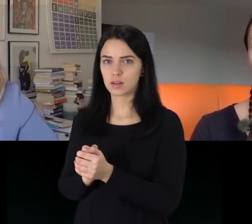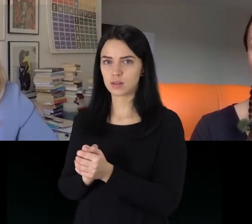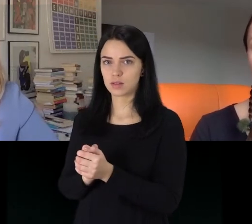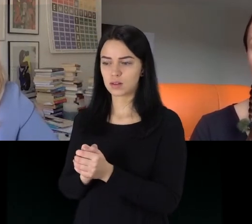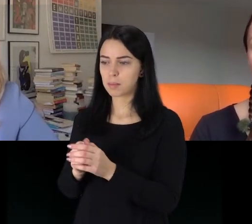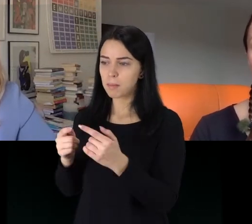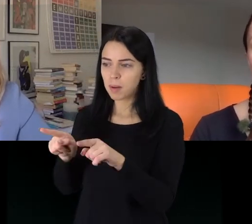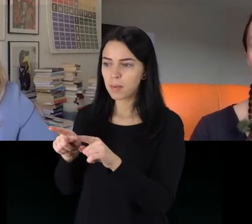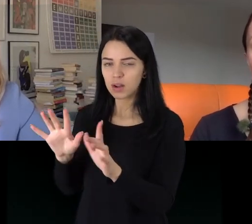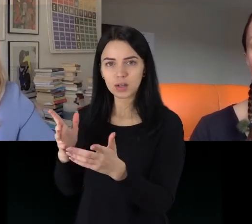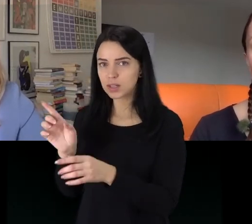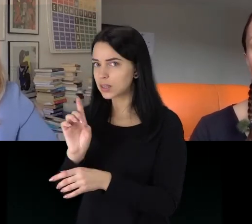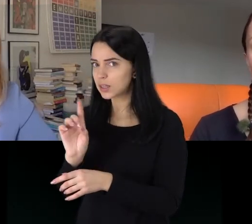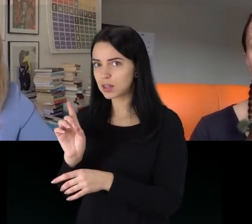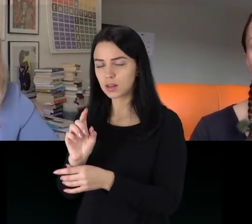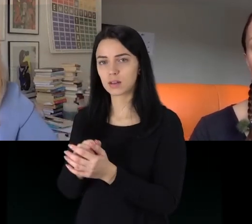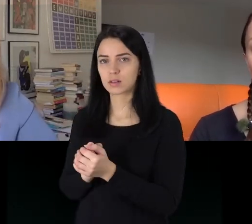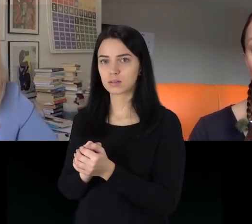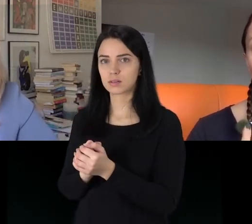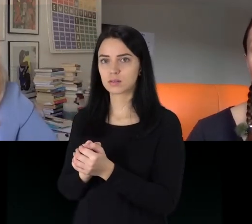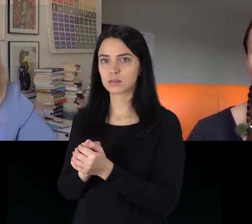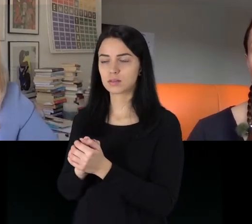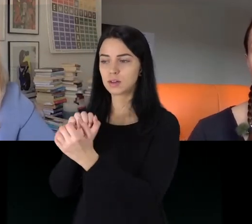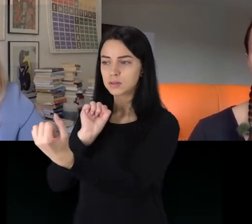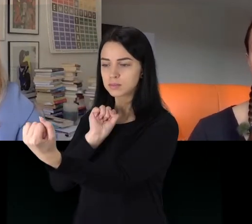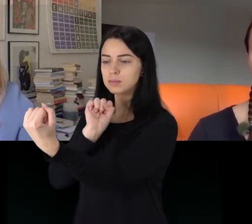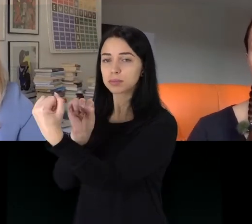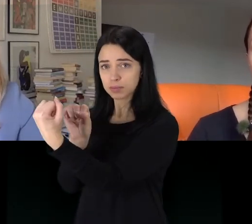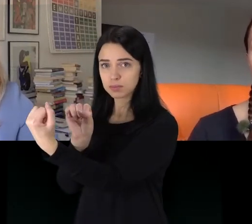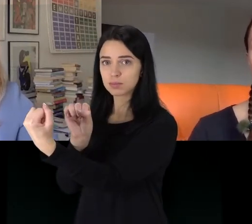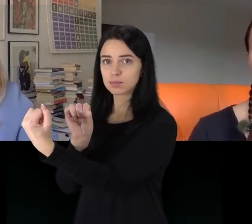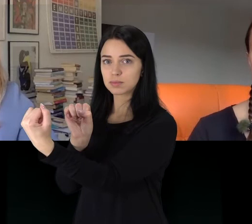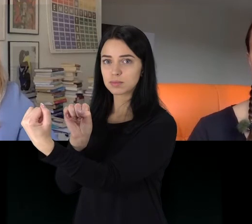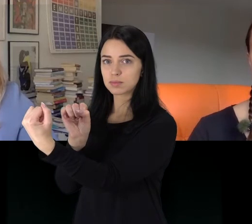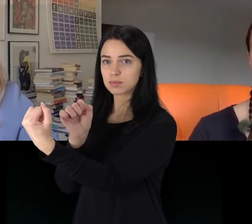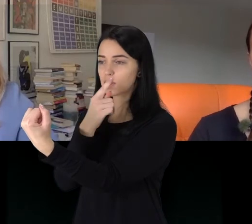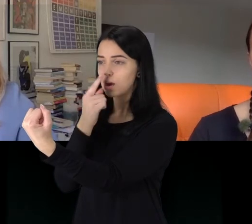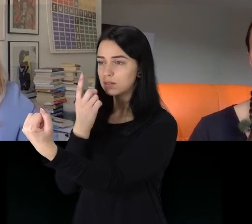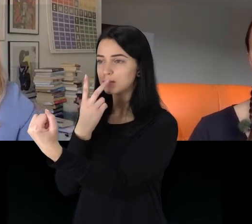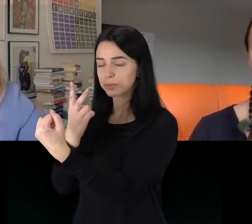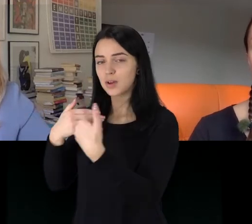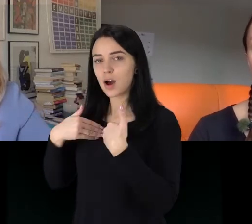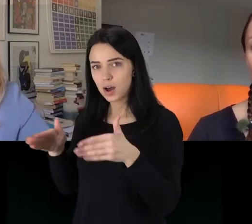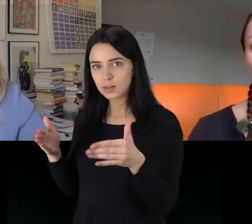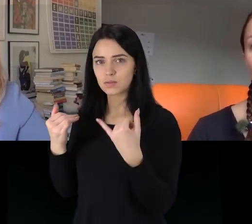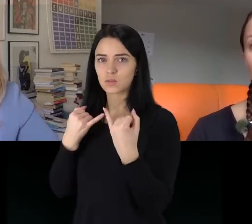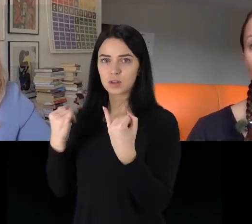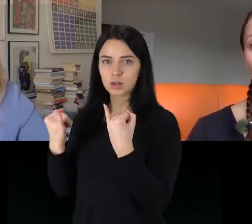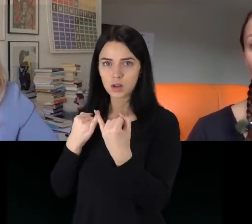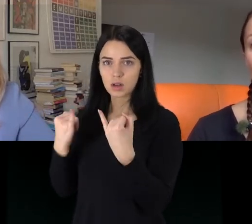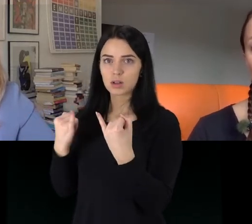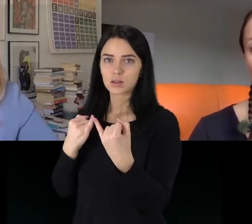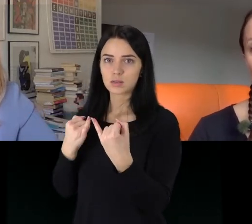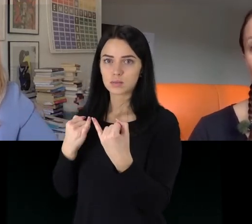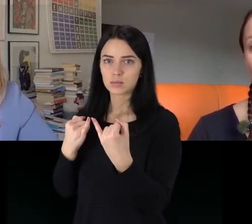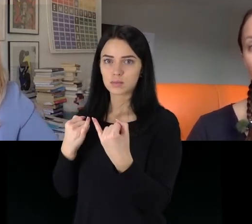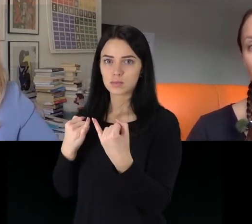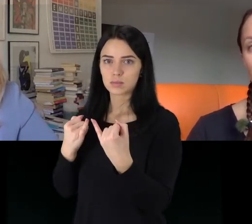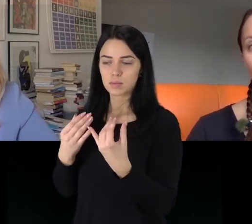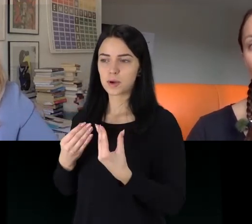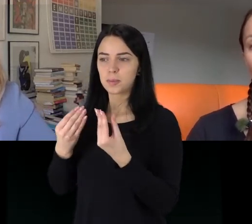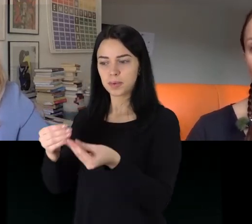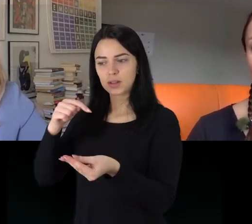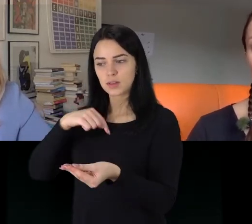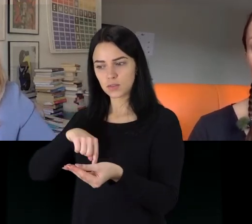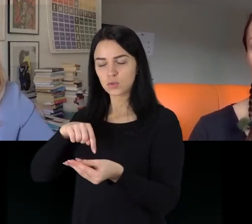manipuliuoti, o kalbėti su žmogum iš priekio, atvirai ir suteikti ir palikti tam to orumo, kad